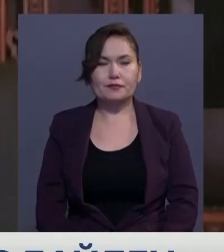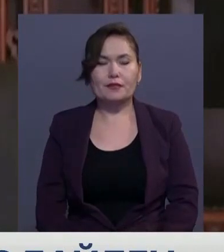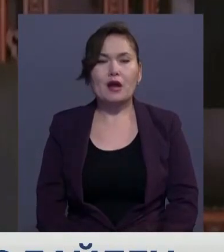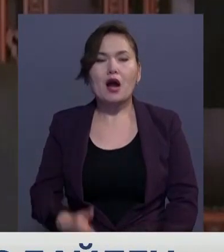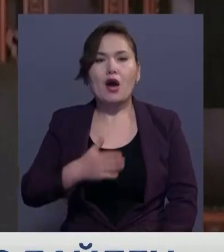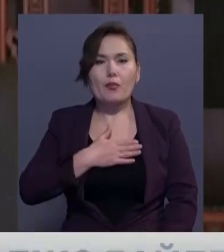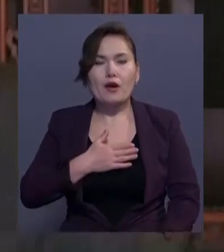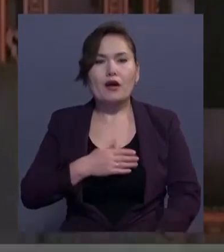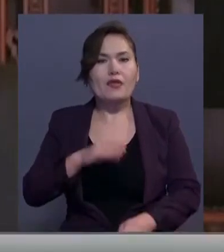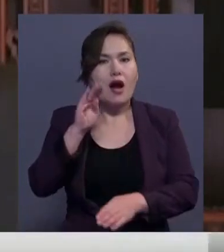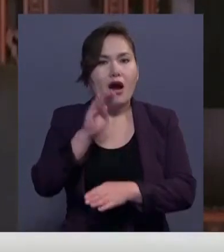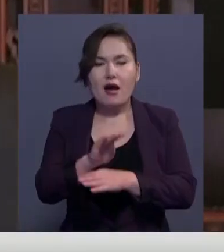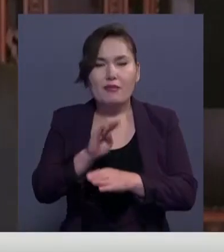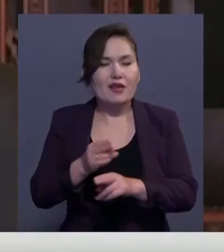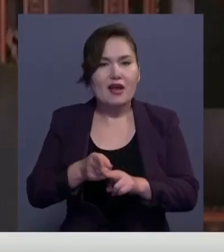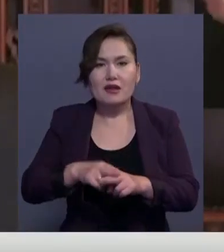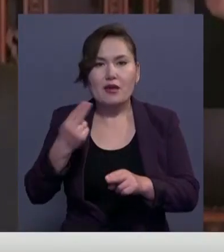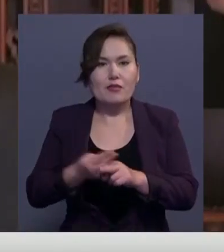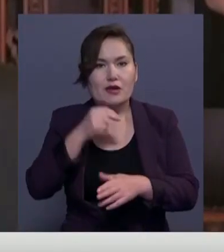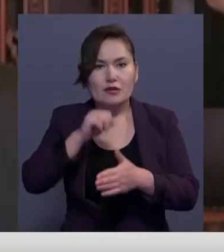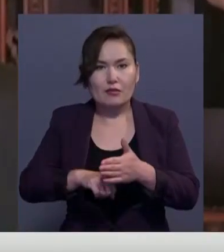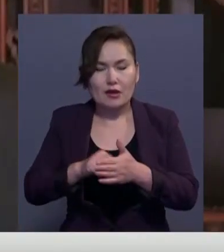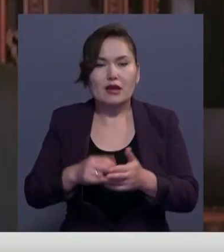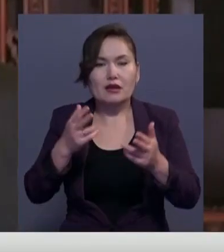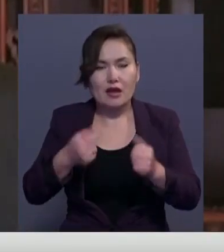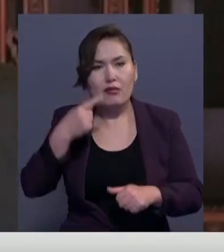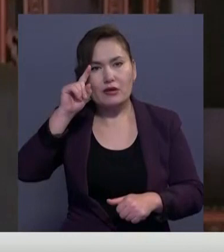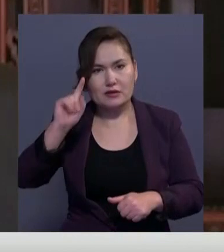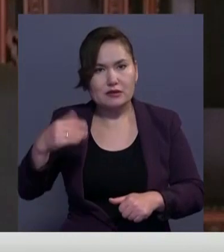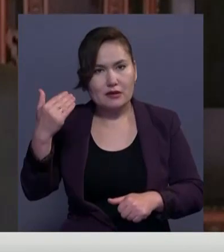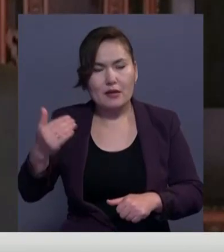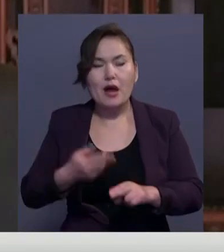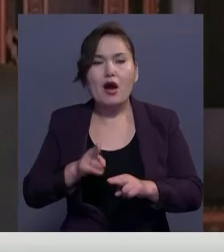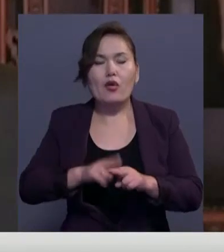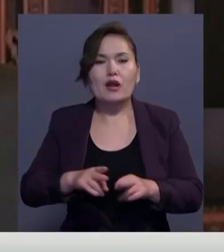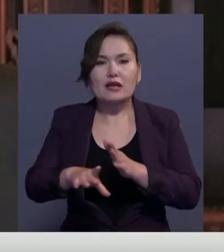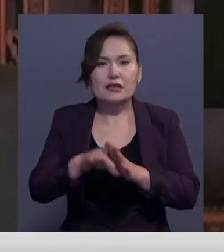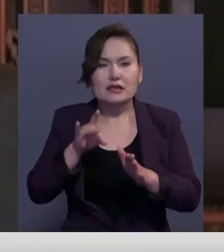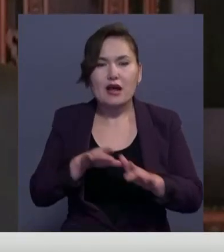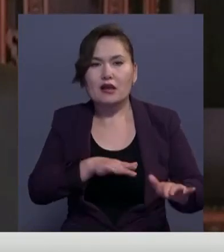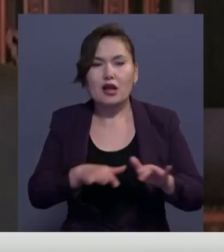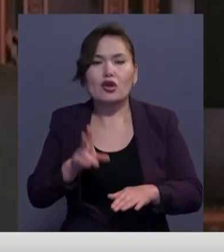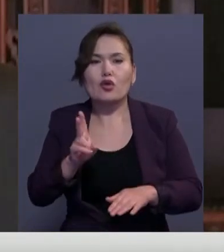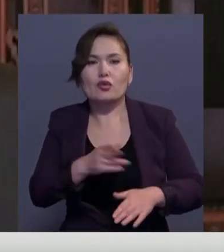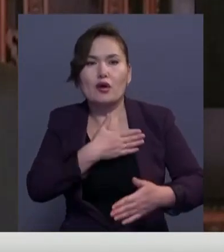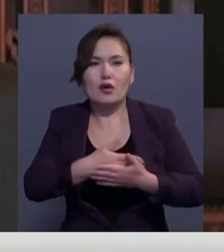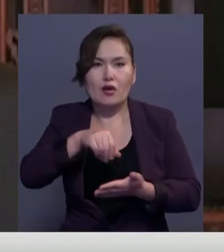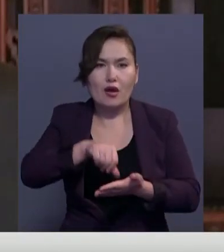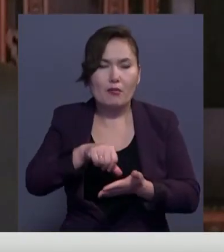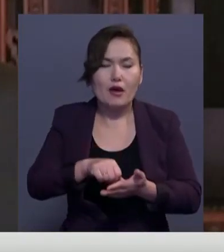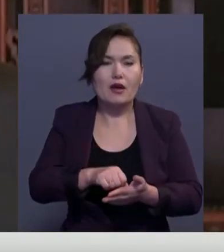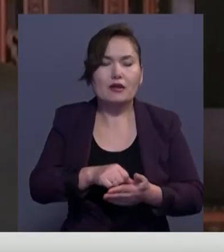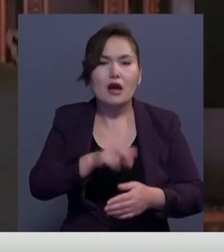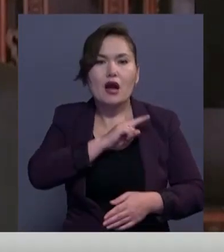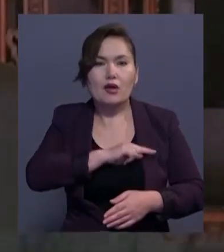Мұндай айыптар негізсіз, бірақ осындай күдік күмәнді күткеміз. Дегенмен біздің сайлау процесіне атсалысқан азаматтар өте көп жұмыс